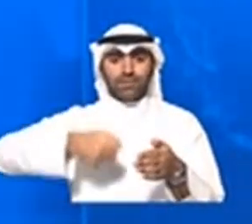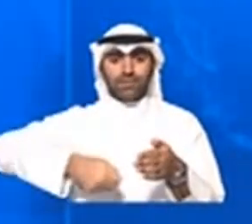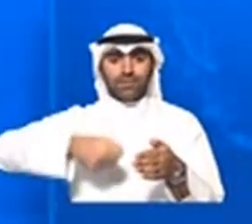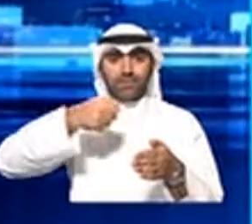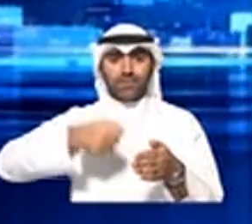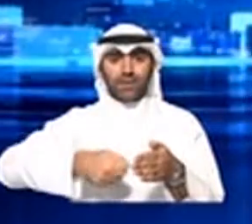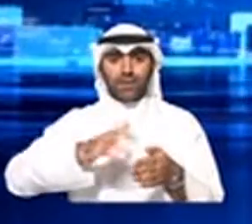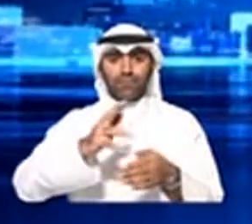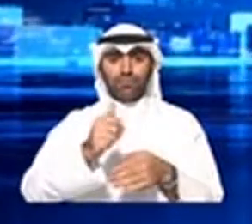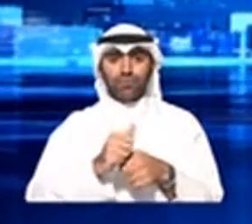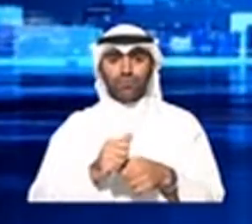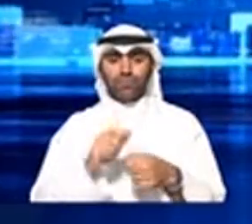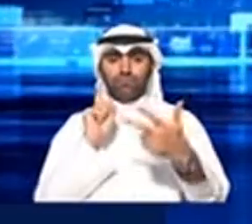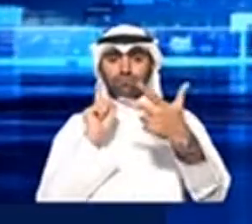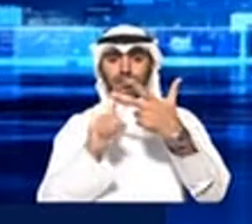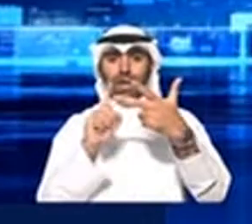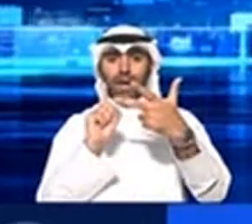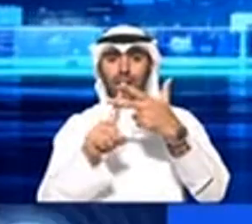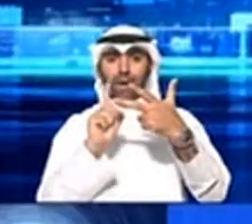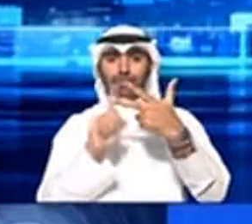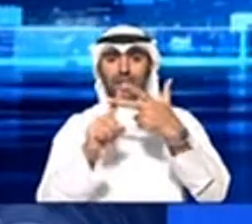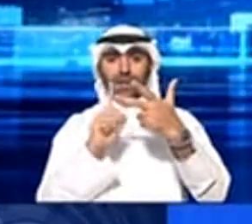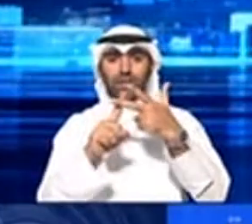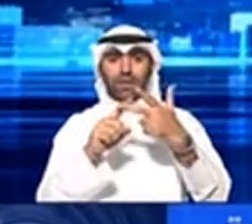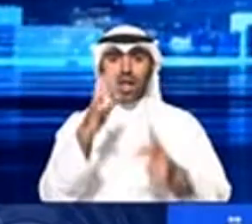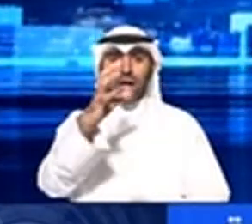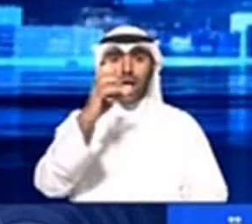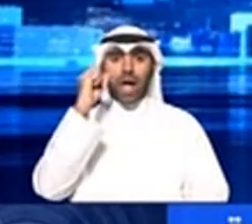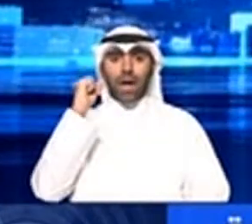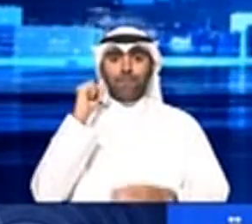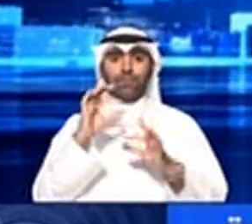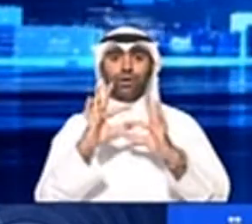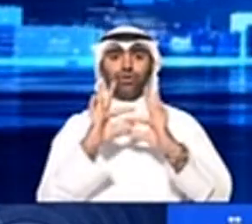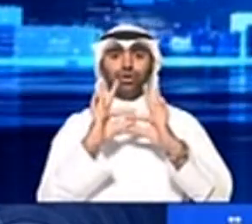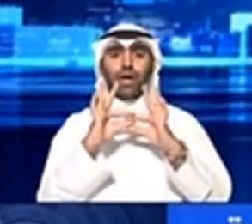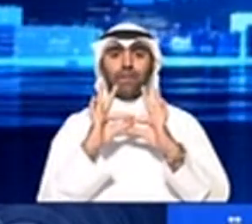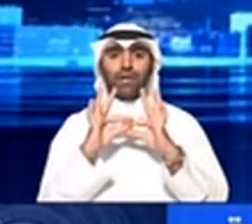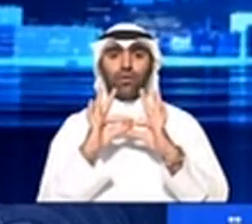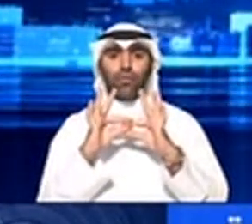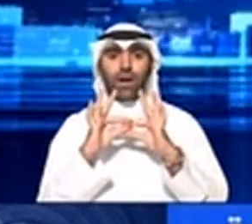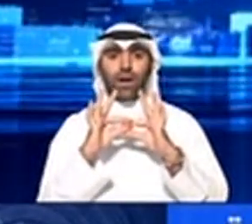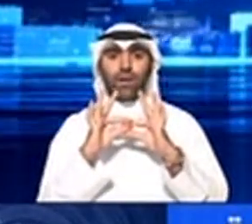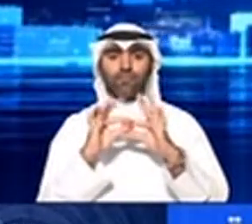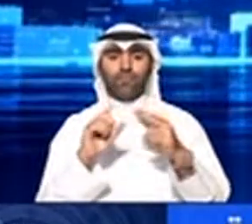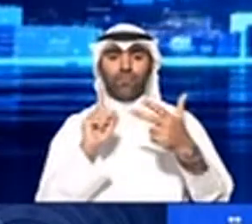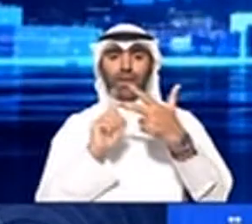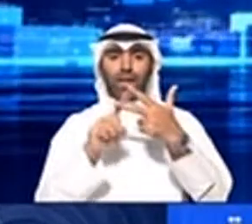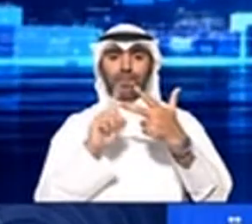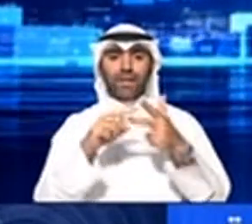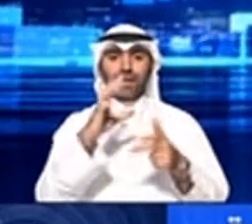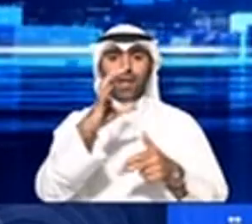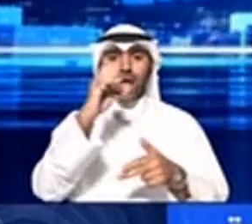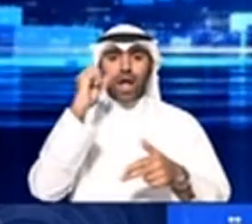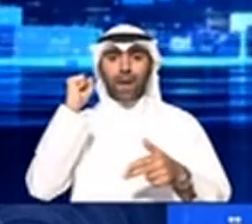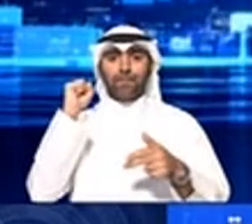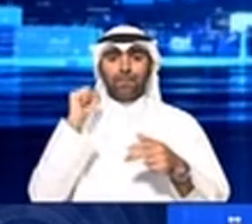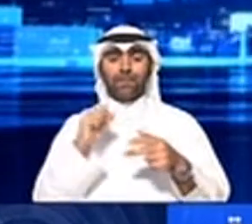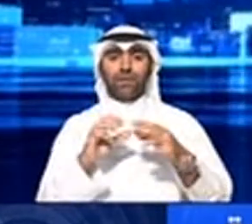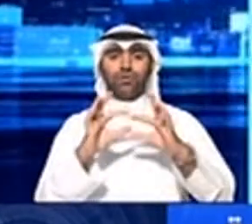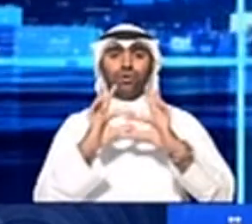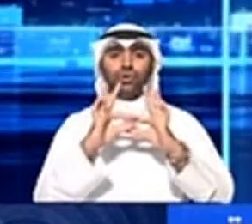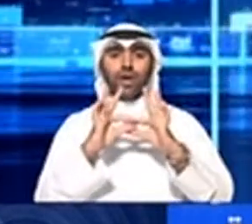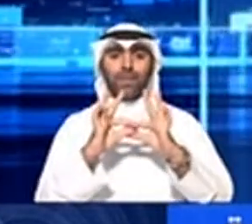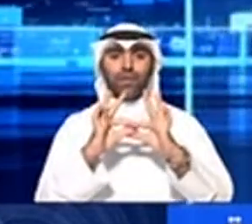الغيط الأمين العام لجامعة الدول العربية. أعرب عن خالص تعازيه وصادق مواساته لسموه حفظه الله